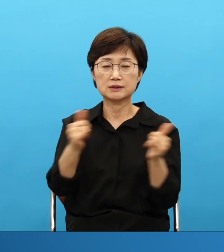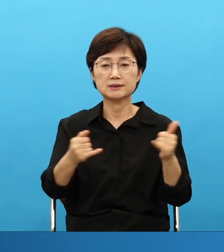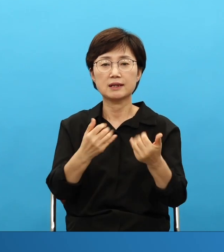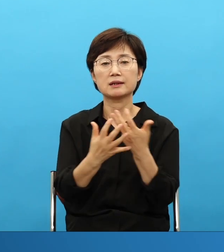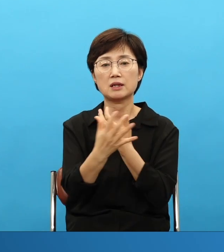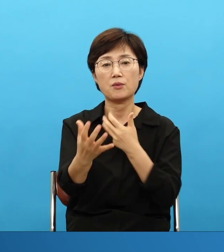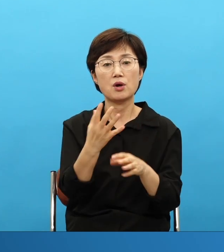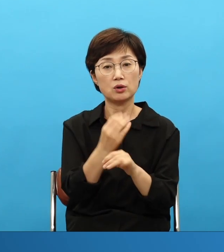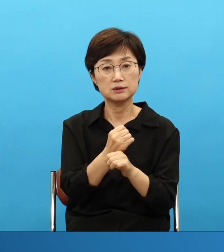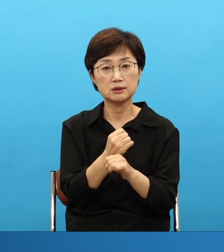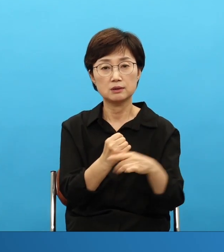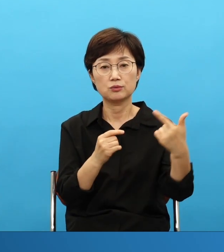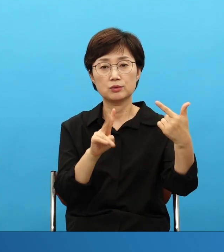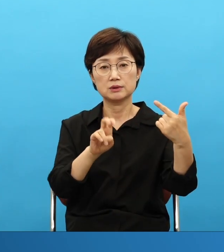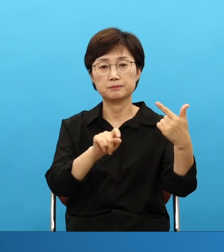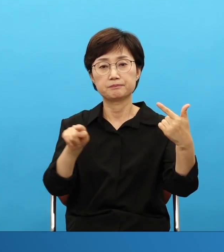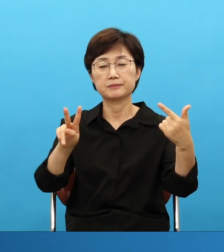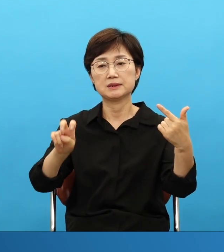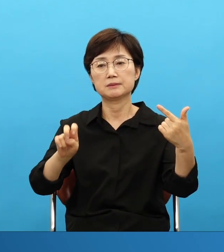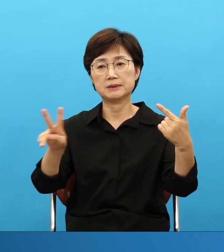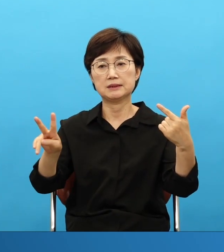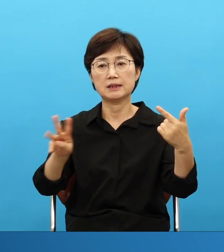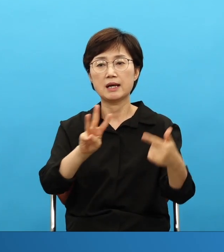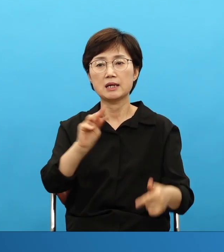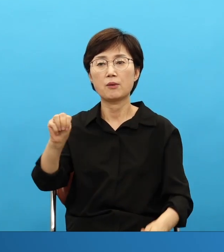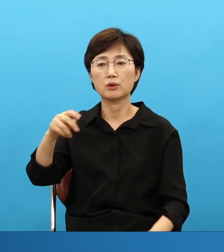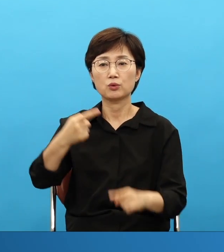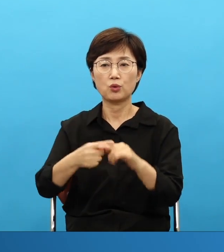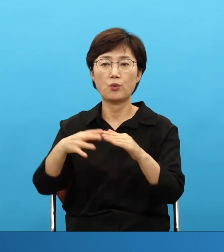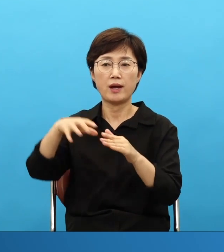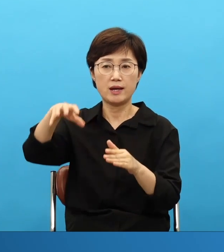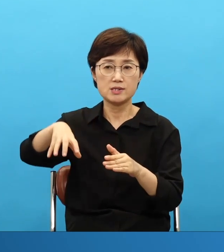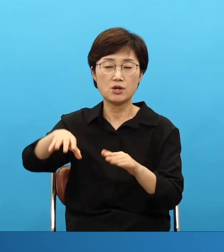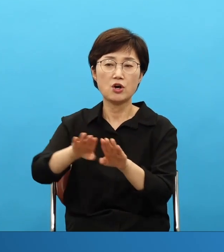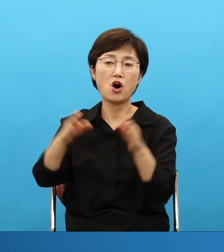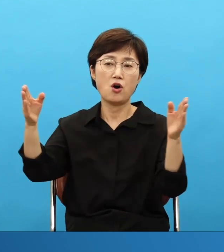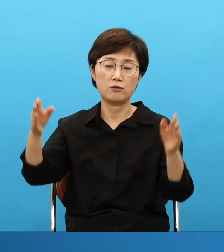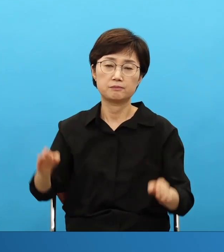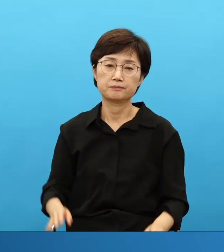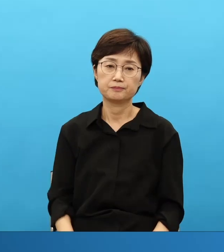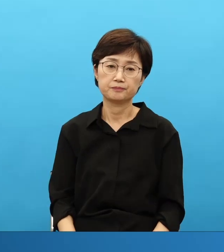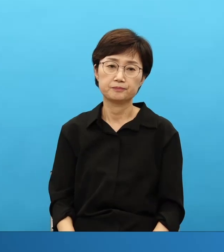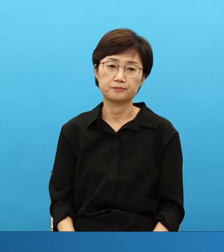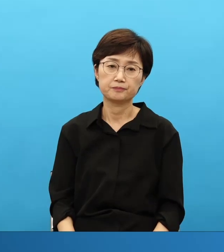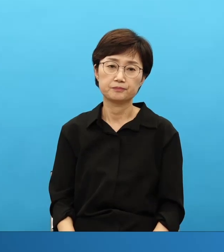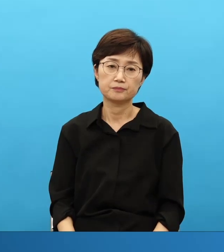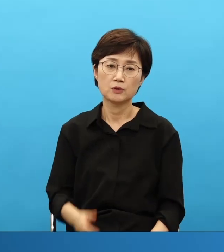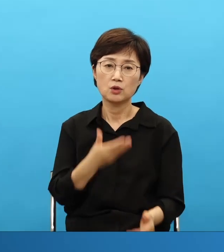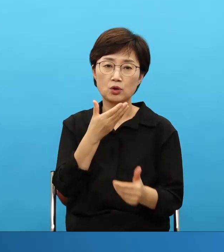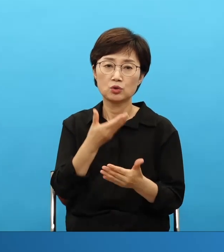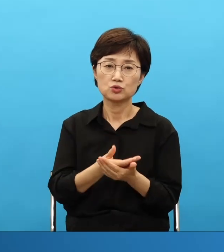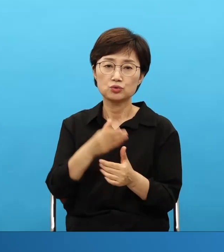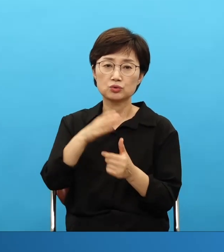오는 21일부터 이틀간 예원 교회에서 열립니다 이번 대회는 중직자의 실제 망대라